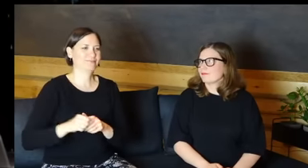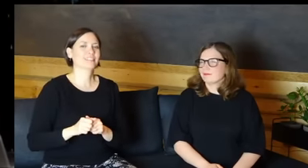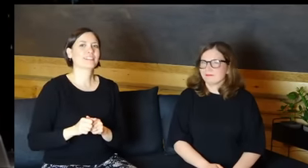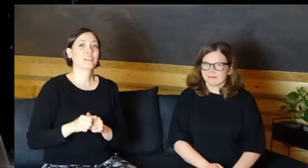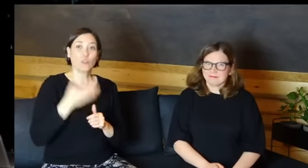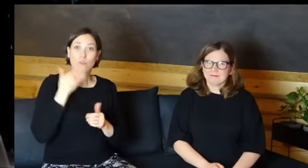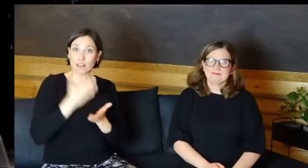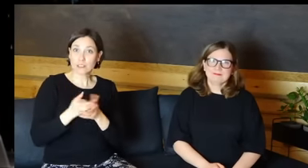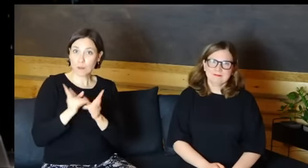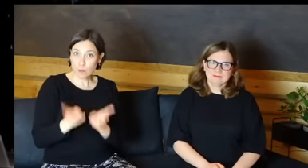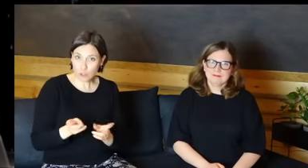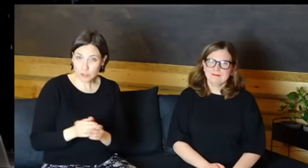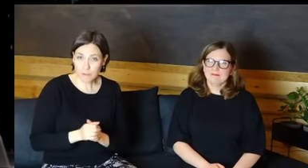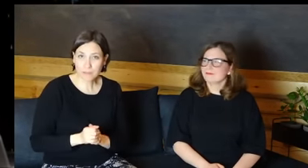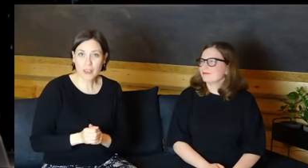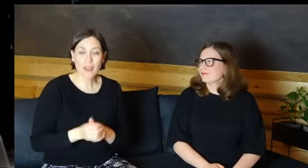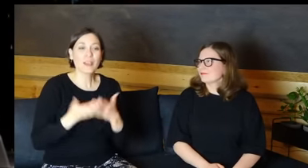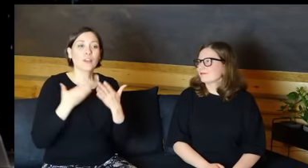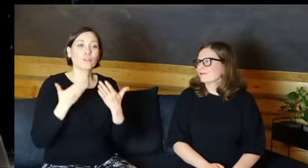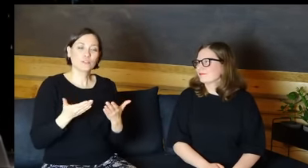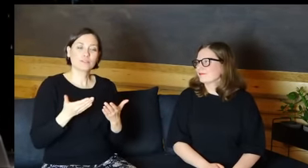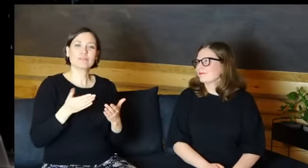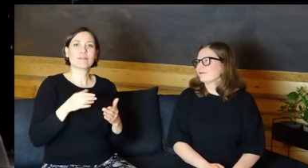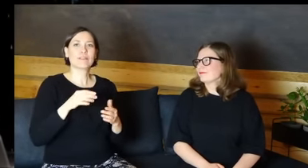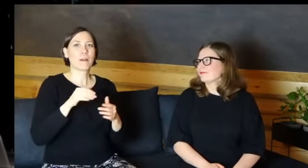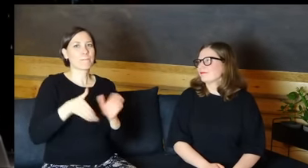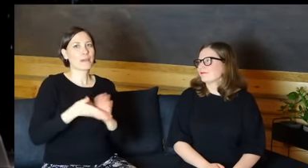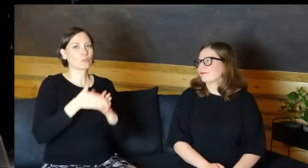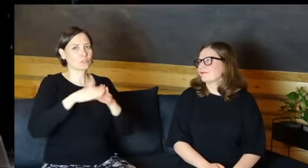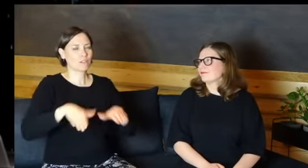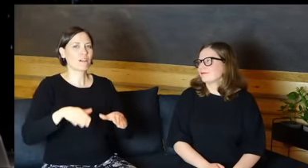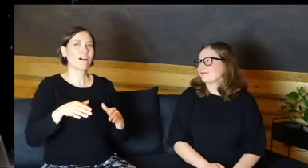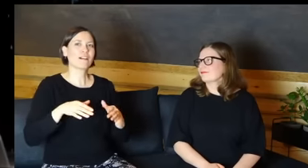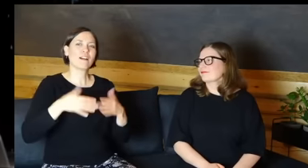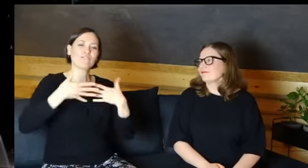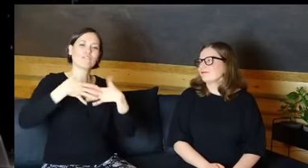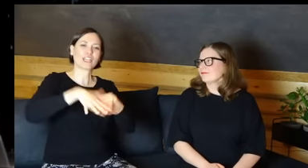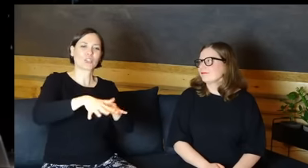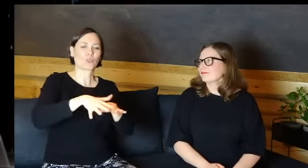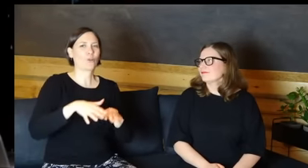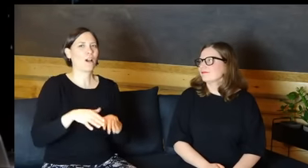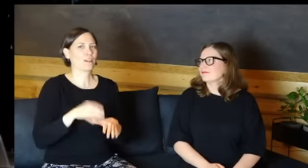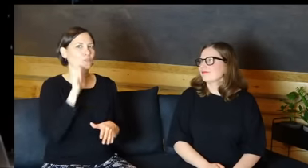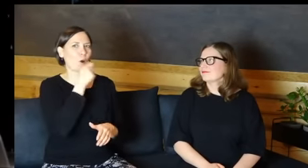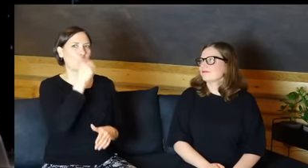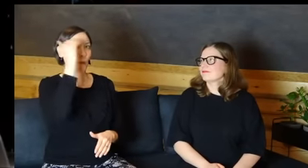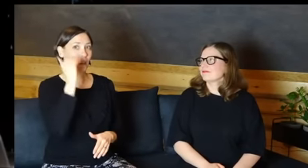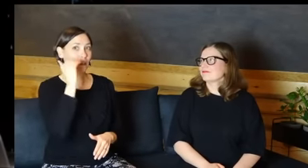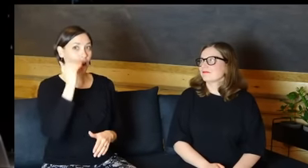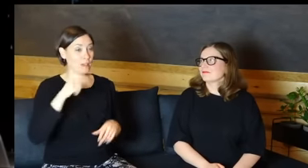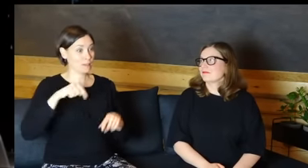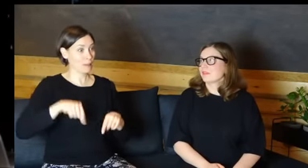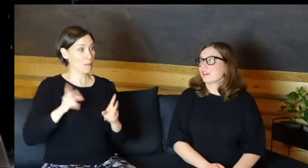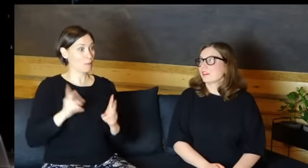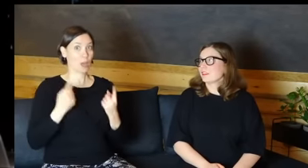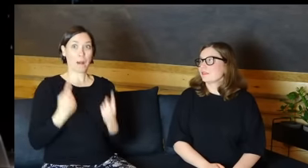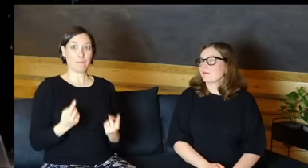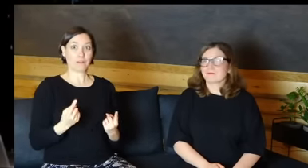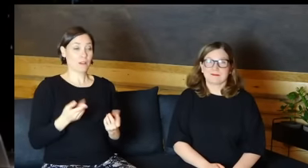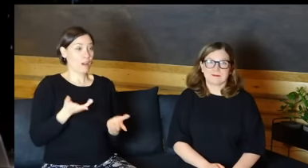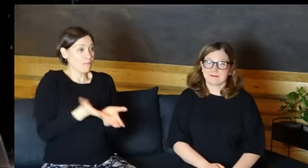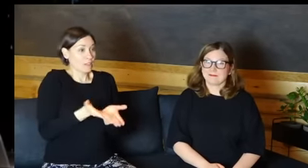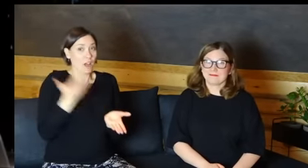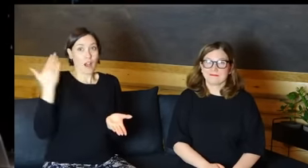hyvät ystävät, perustava virtuaalinen jouluilta. Tämähän on merkittävä juttu tämäkin. Me ei ole koskaan aikaisemmin